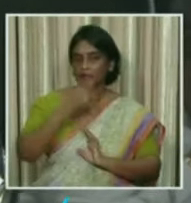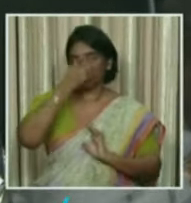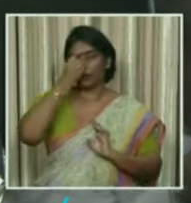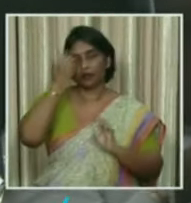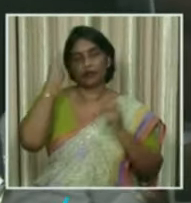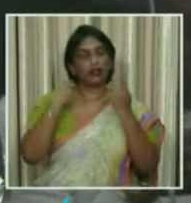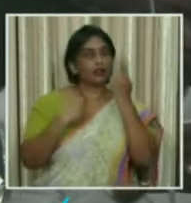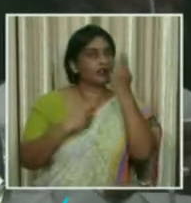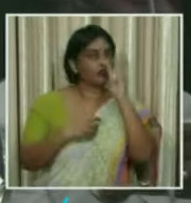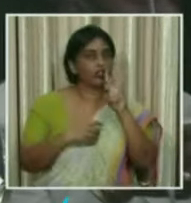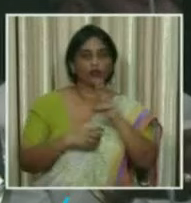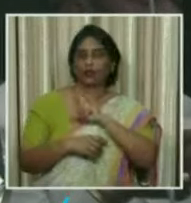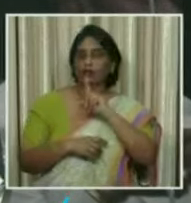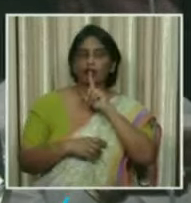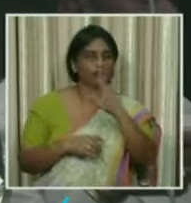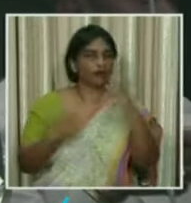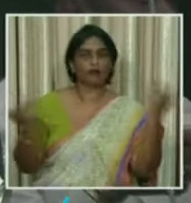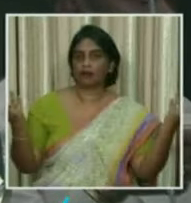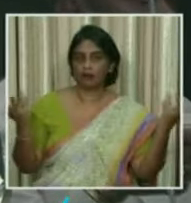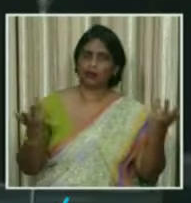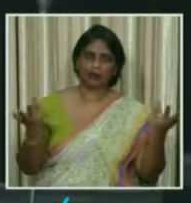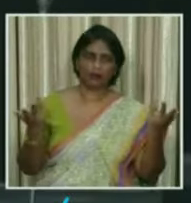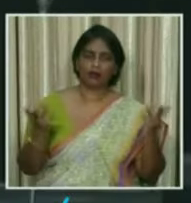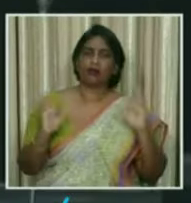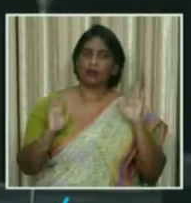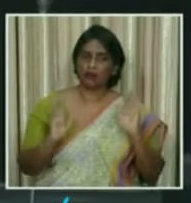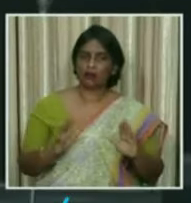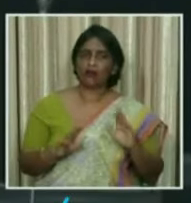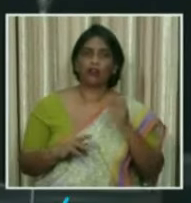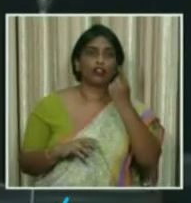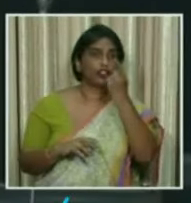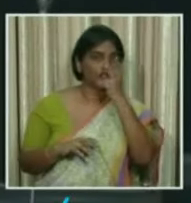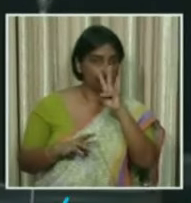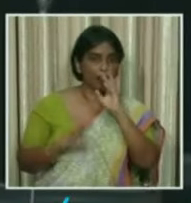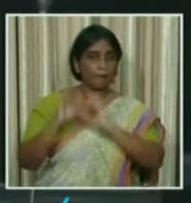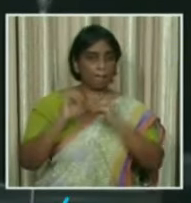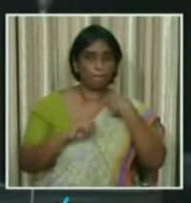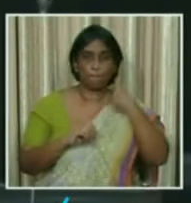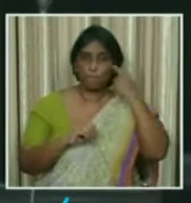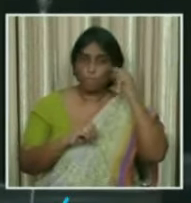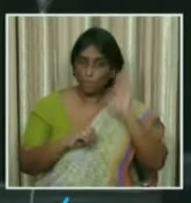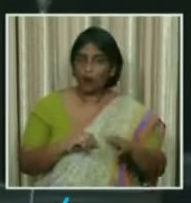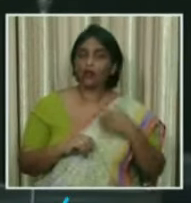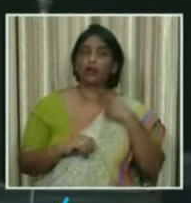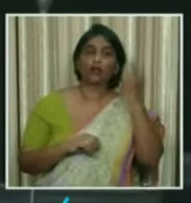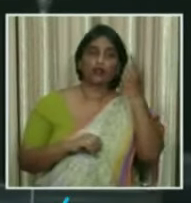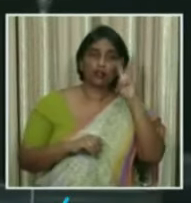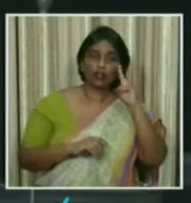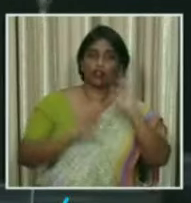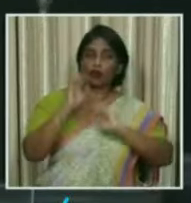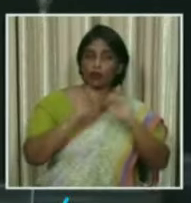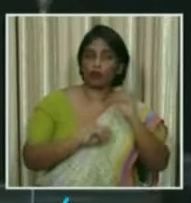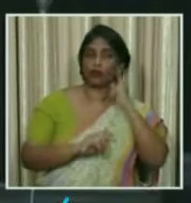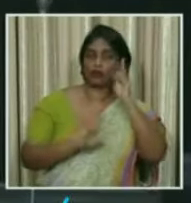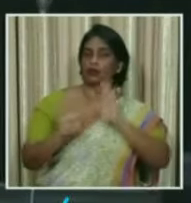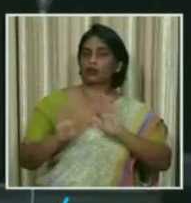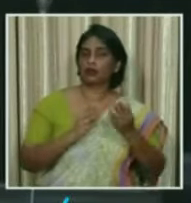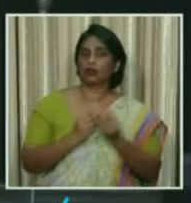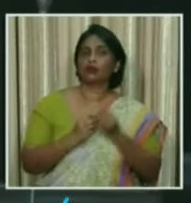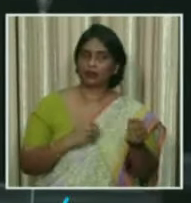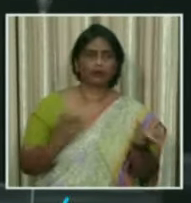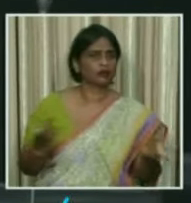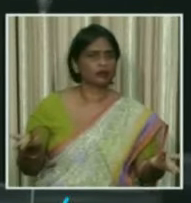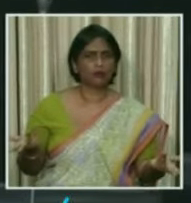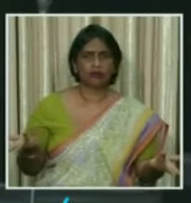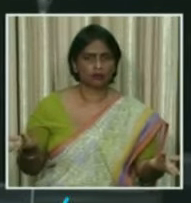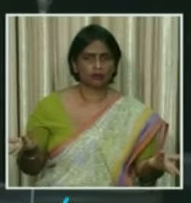13%ක් කිසිම තැනක සඳහන් වෙන්නේ නෑ ගරු කතානායකතුමා. 12%ක් නම් බලාපොරොත්තු වෙන්නේ අපි 13%ක් එක කළමනාකරණය කරලා ලබා දීලා තියෙනවා